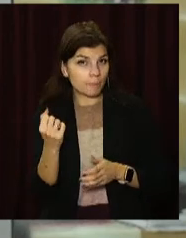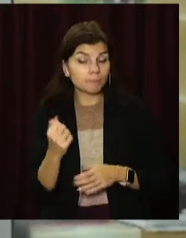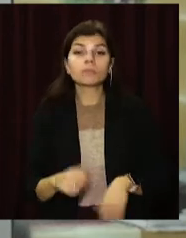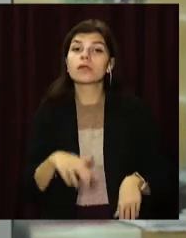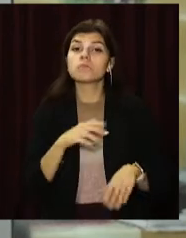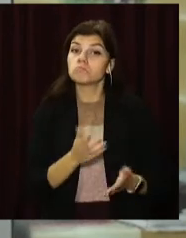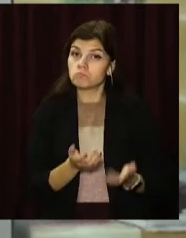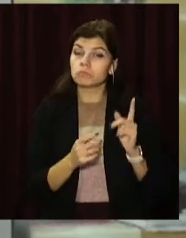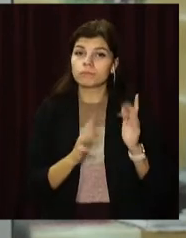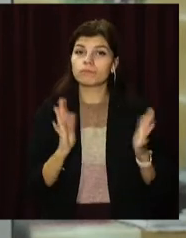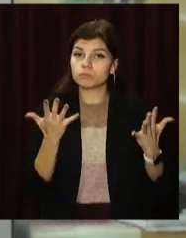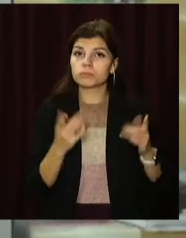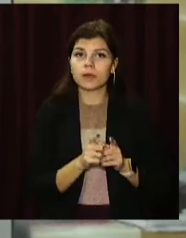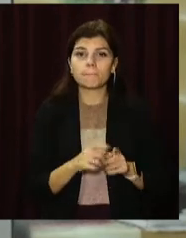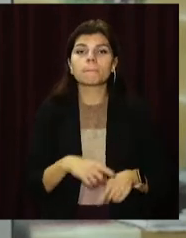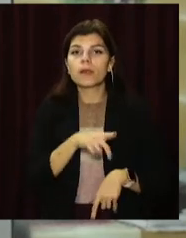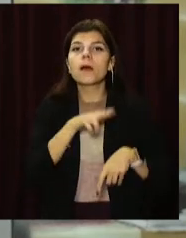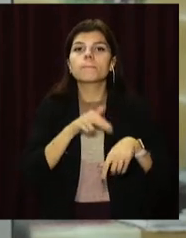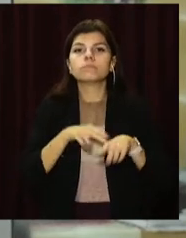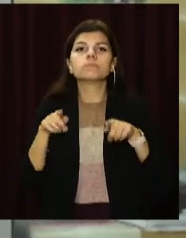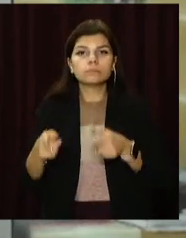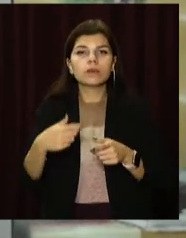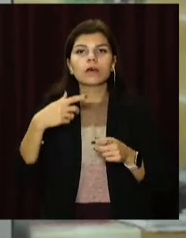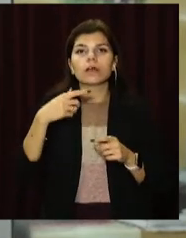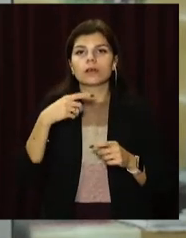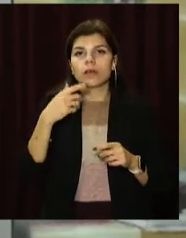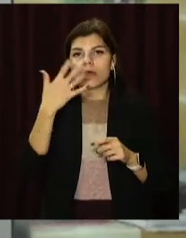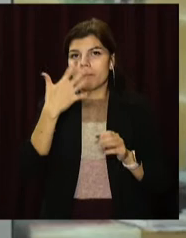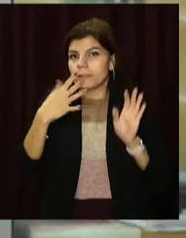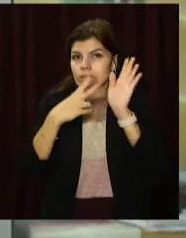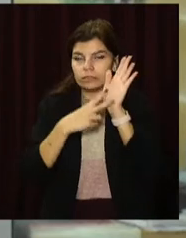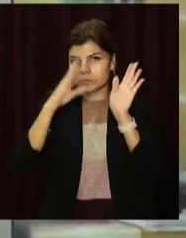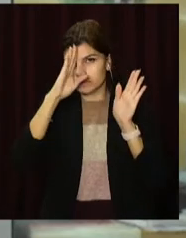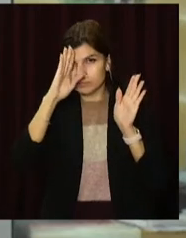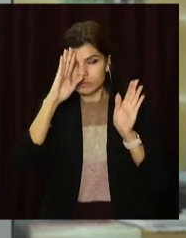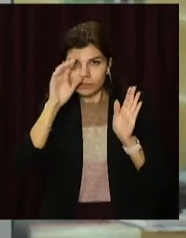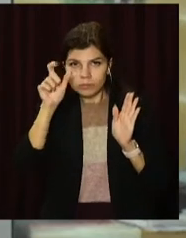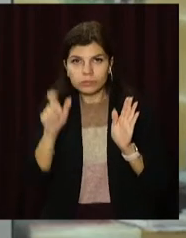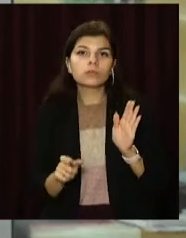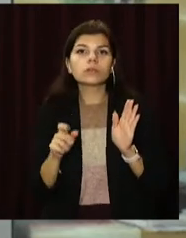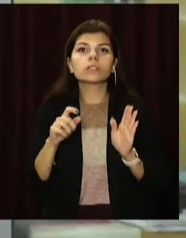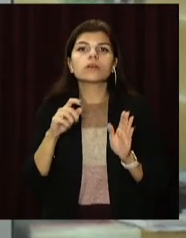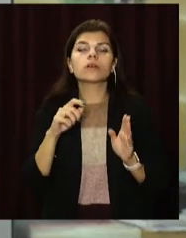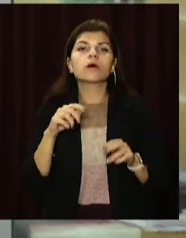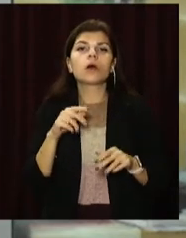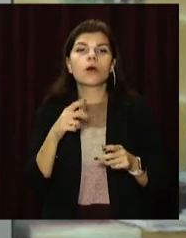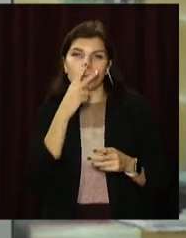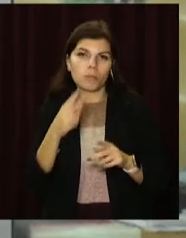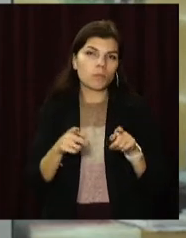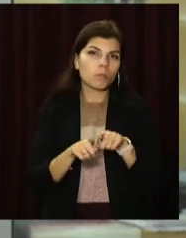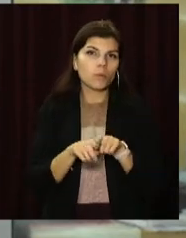Поліція затримала двох підозрюваних у вбивстві 57-річного дніпрянина. Про це повідомили у прес-службі Нацполіції